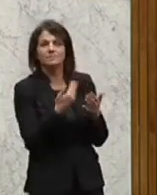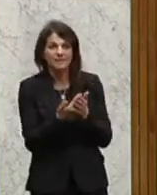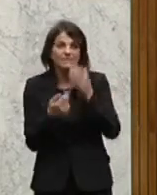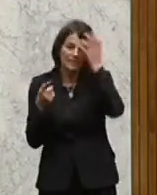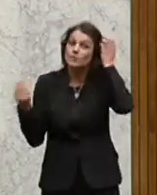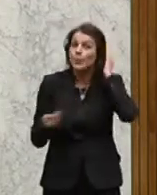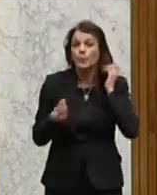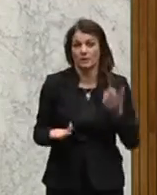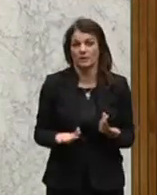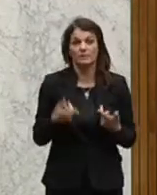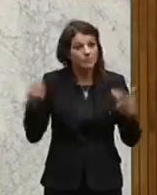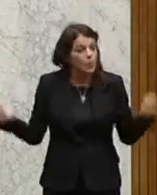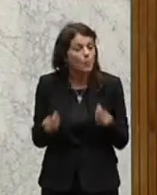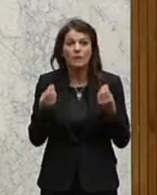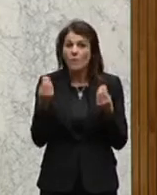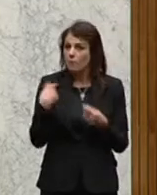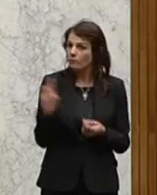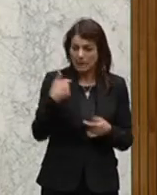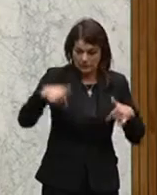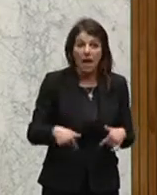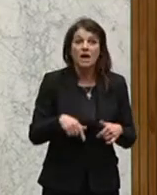ist der Hintergrund. Der Hintergrund, warum wir hier